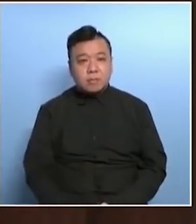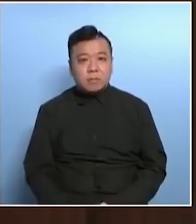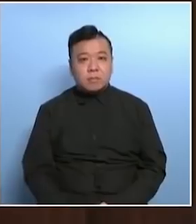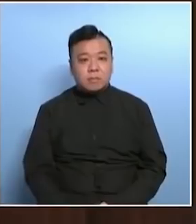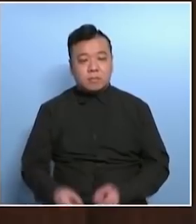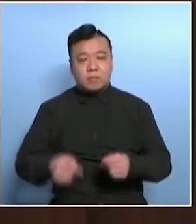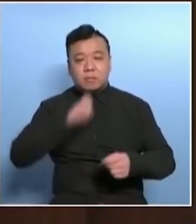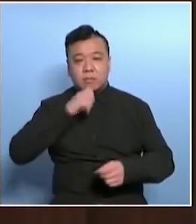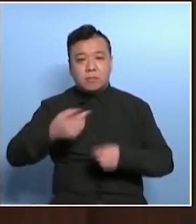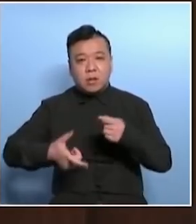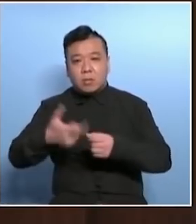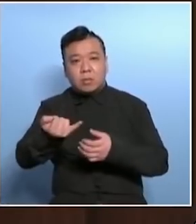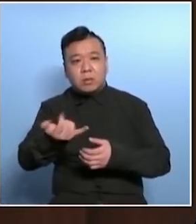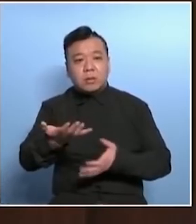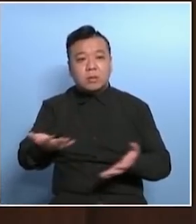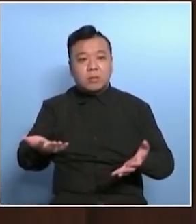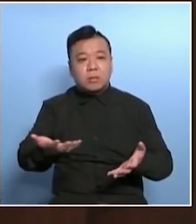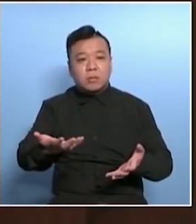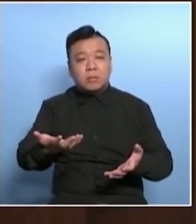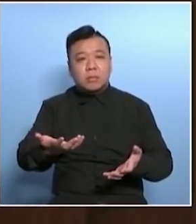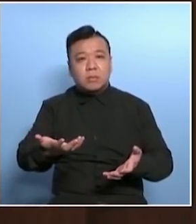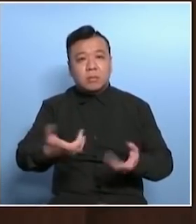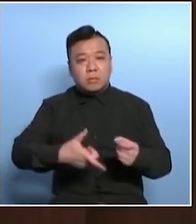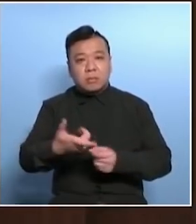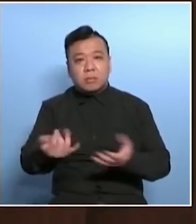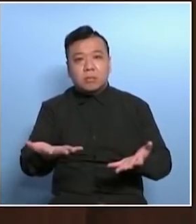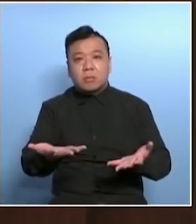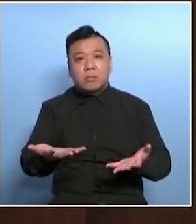雙重標準呢？為什麼你們雙重標準呢？